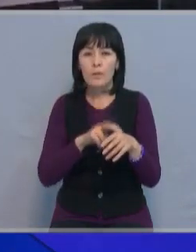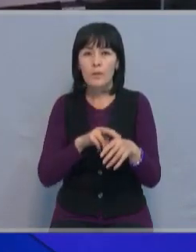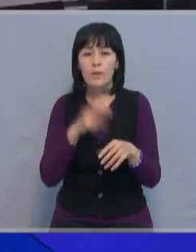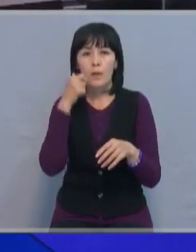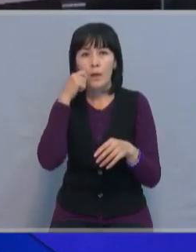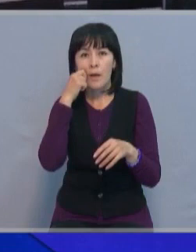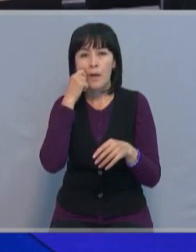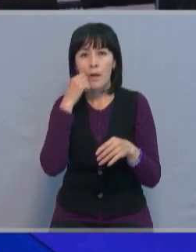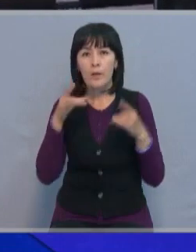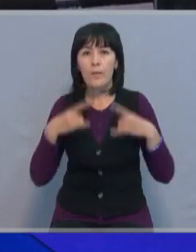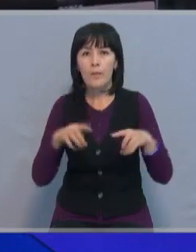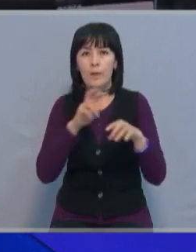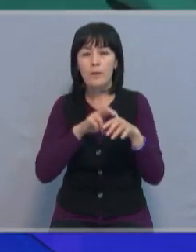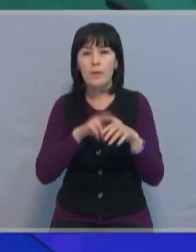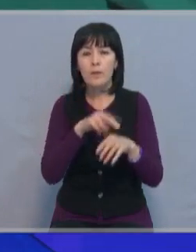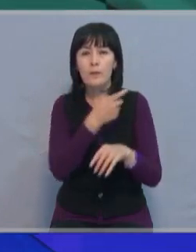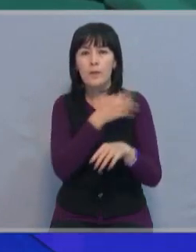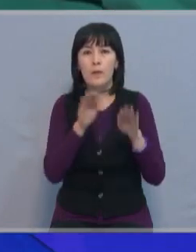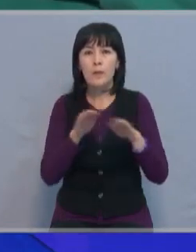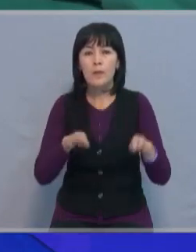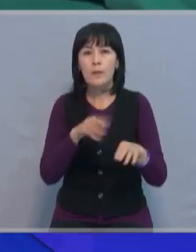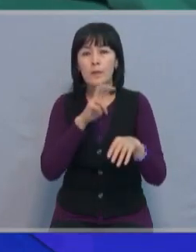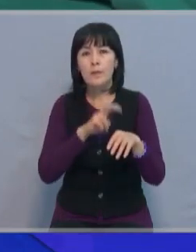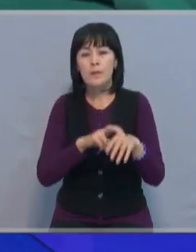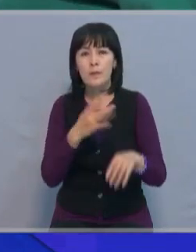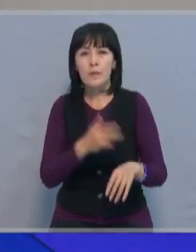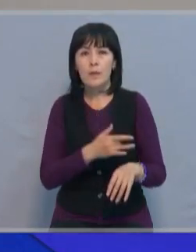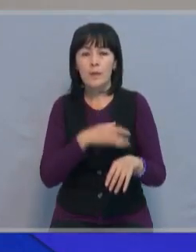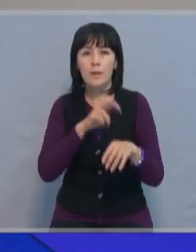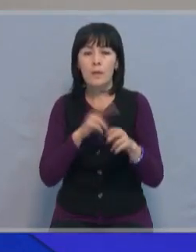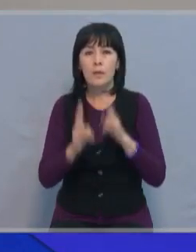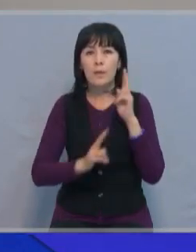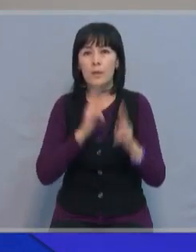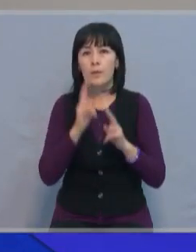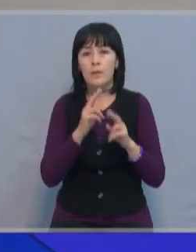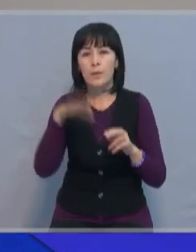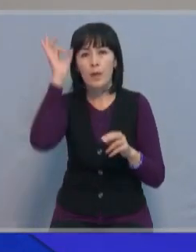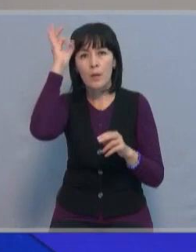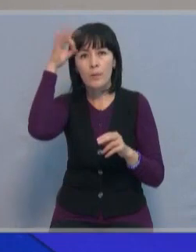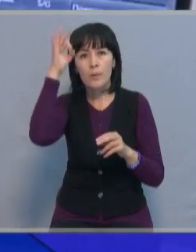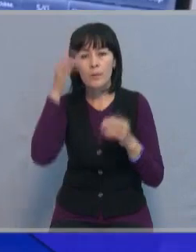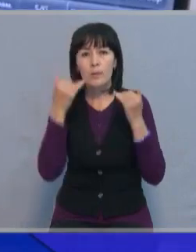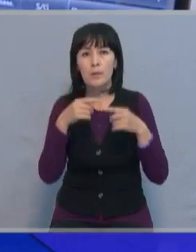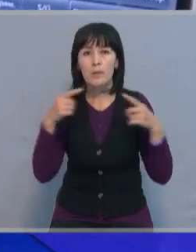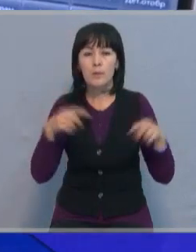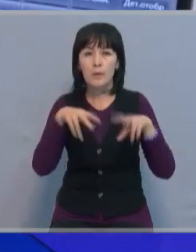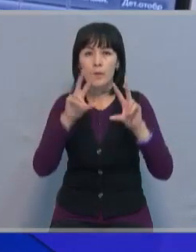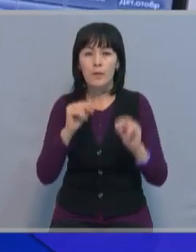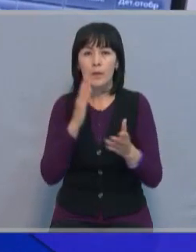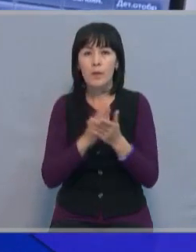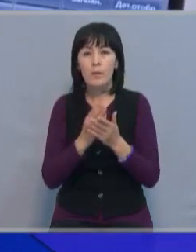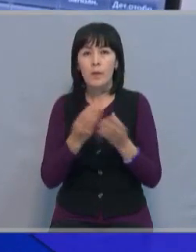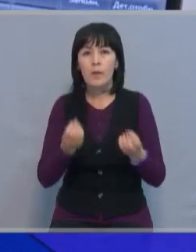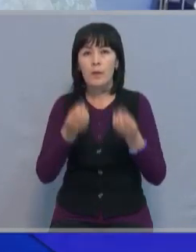ревматолог, акушер-гинеколог, педиатр, невропатолог, кардиолог, хирург, уролог, психолог, социолог мамандары.